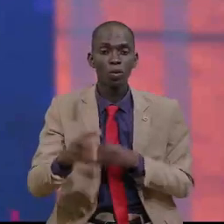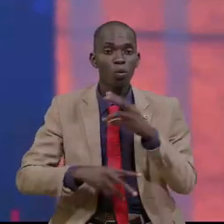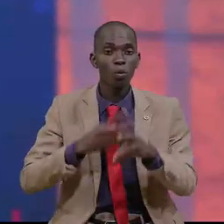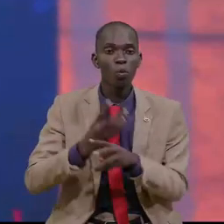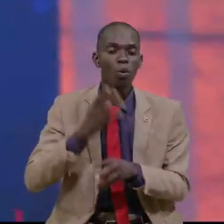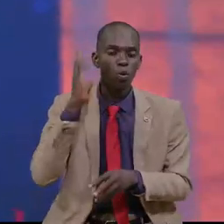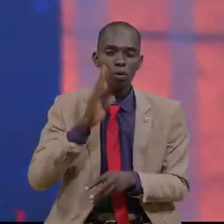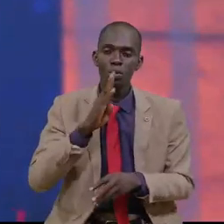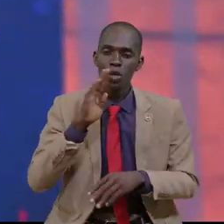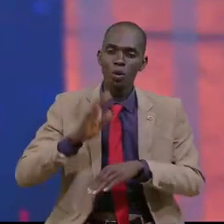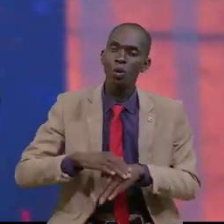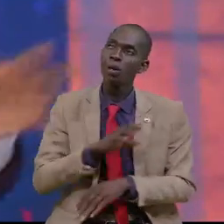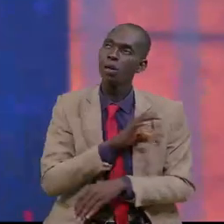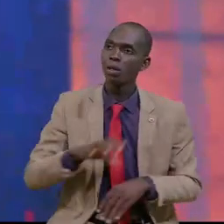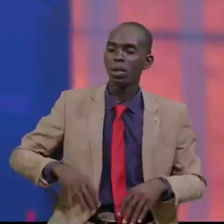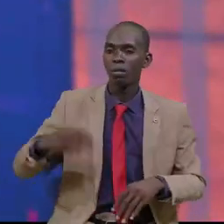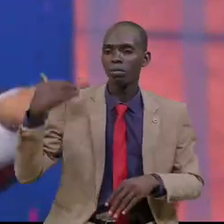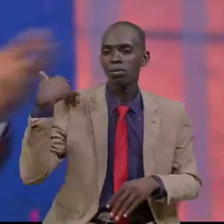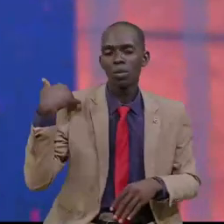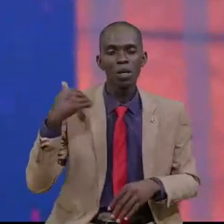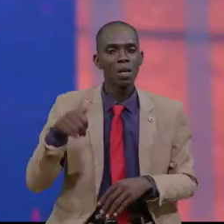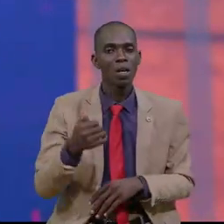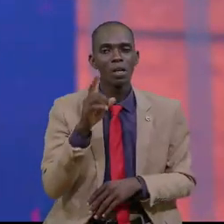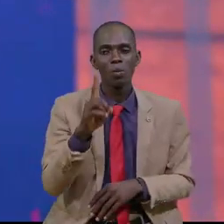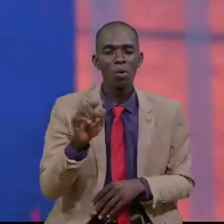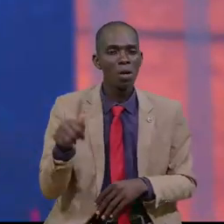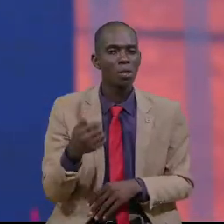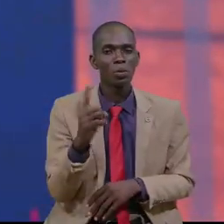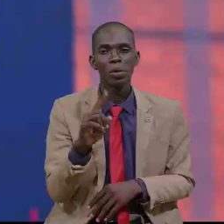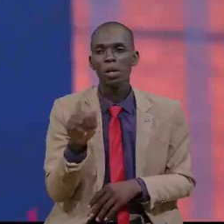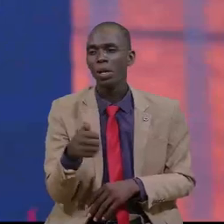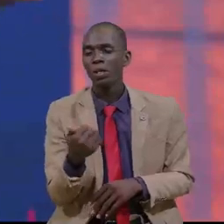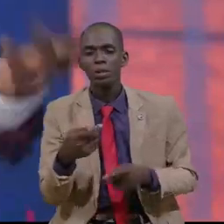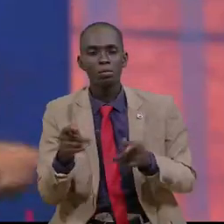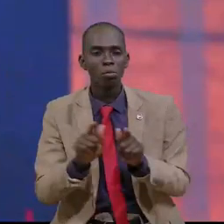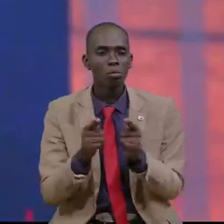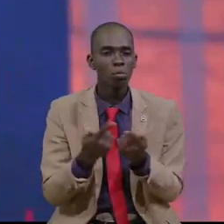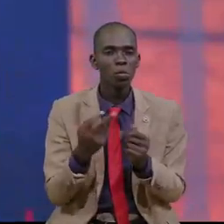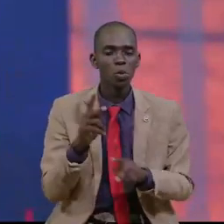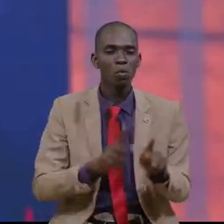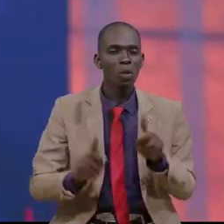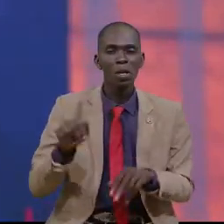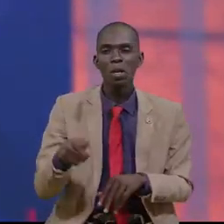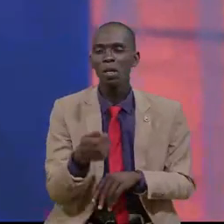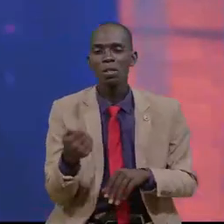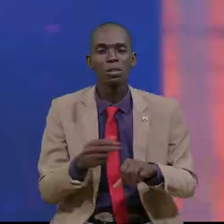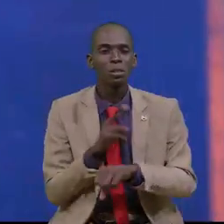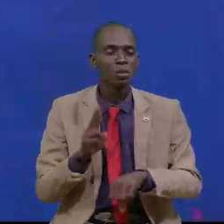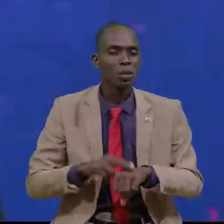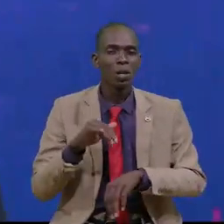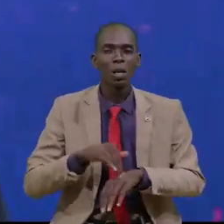seront sur son épaule. Quiconque, qui n'importe où, n'importe quel groupe de personnes, dans n'importe quelle nation, quelle que